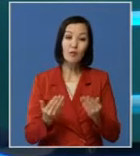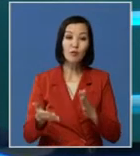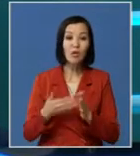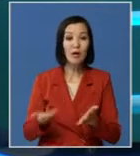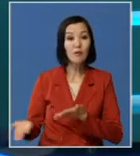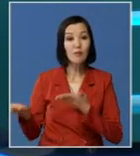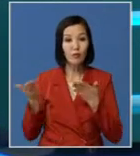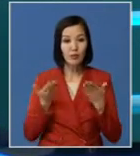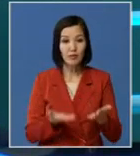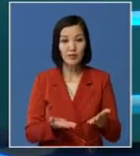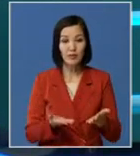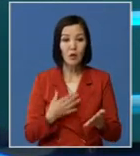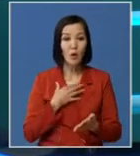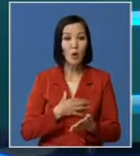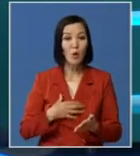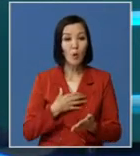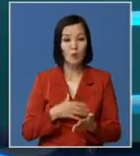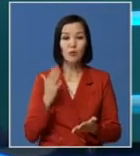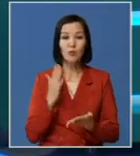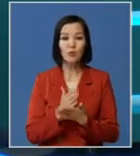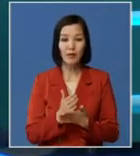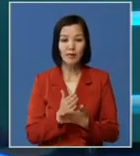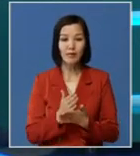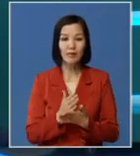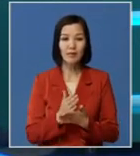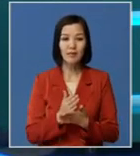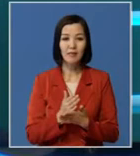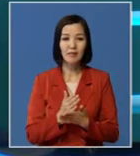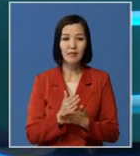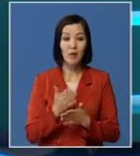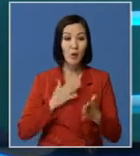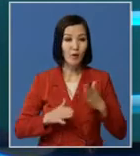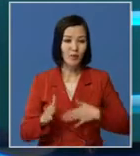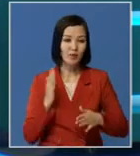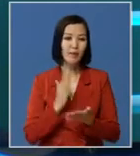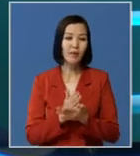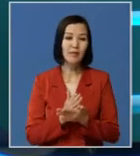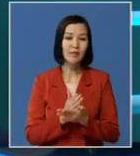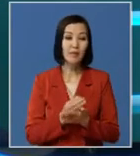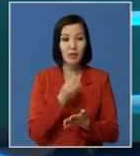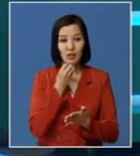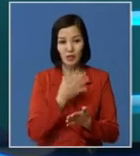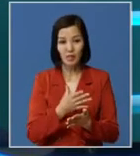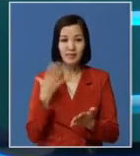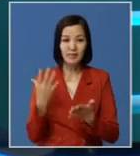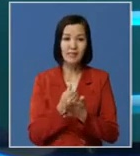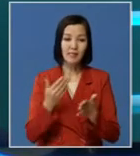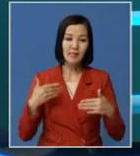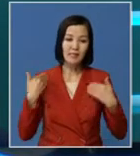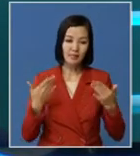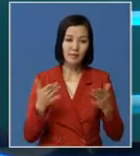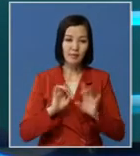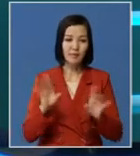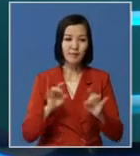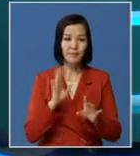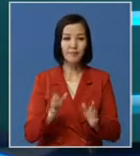отырсыздар. Қобалжу бар әрине, толқыныс та, қуаныш та бар. Жақсы, олай болса сәттілік, сөз кезегі